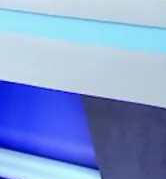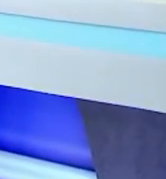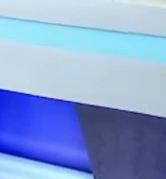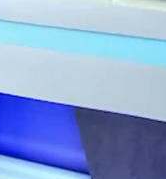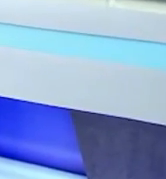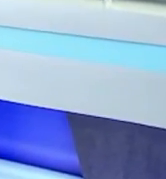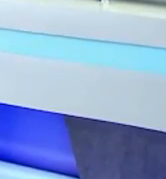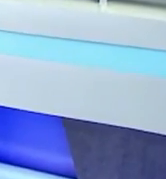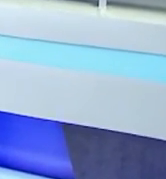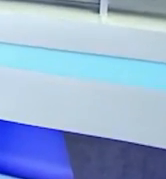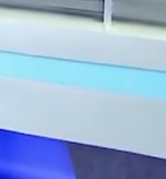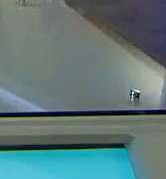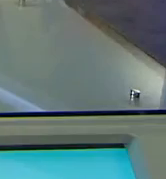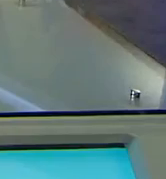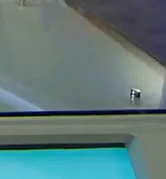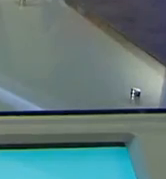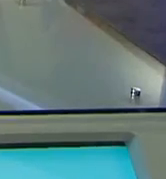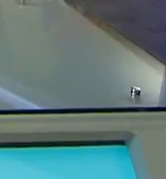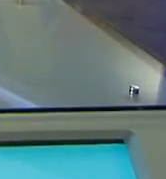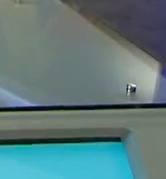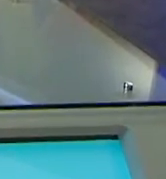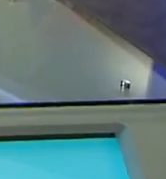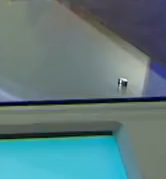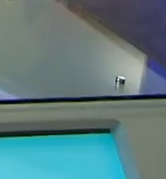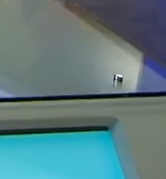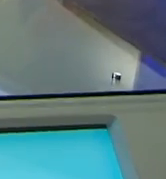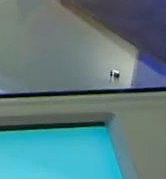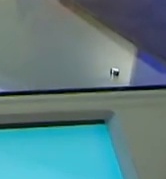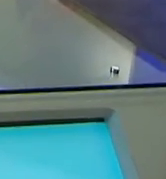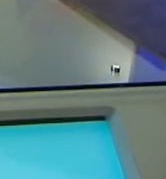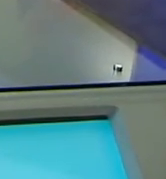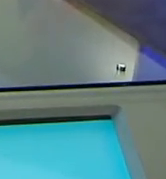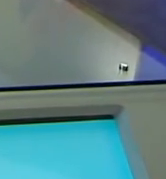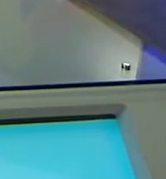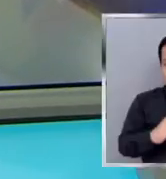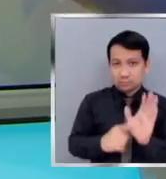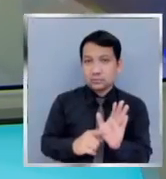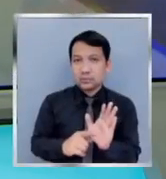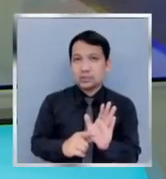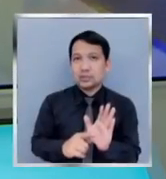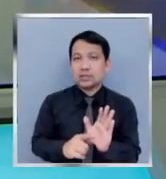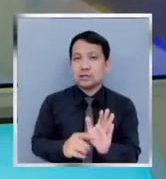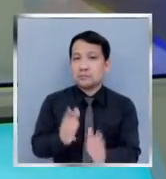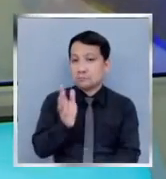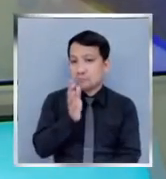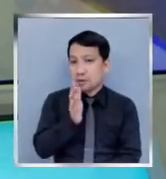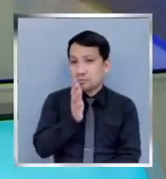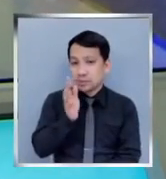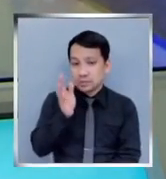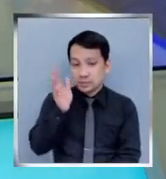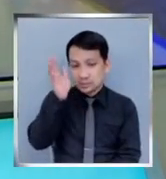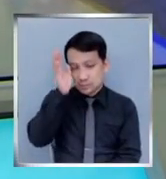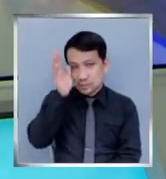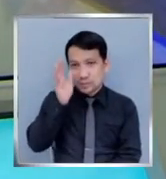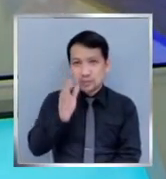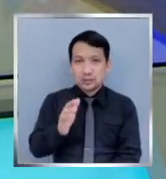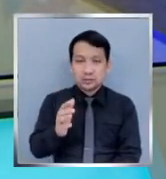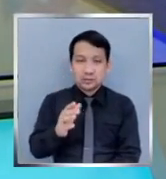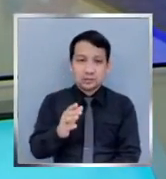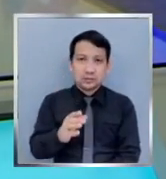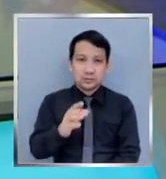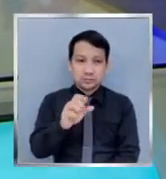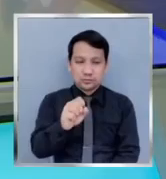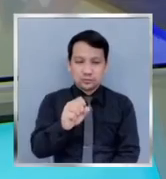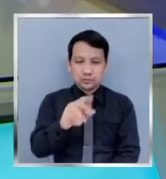Good evening, mga kapuso. Officially, Oma at Apa na, o Mommy and Daddy, sinecrash landing on you stars Son Yejin at